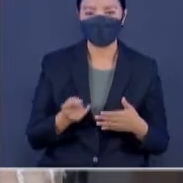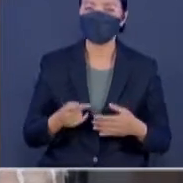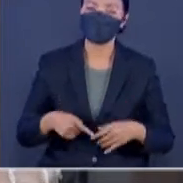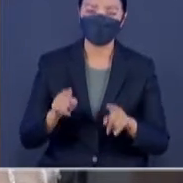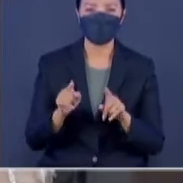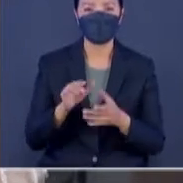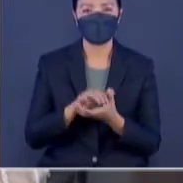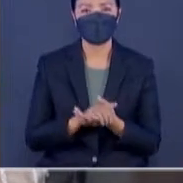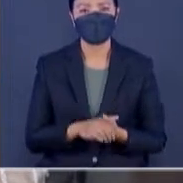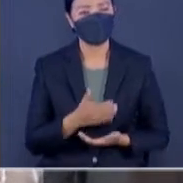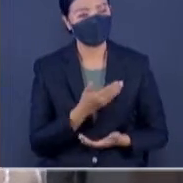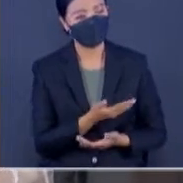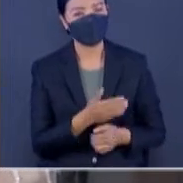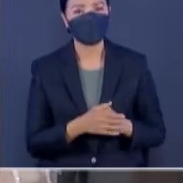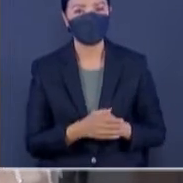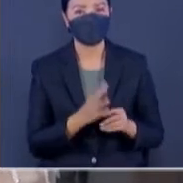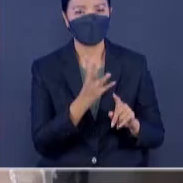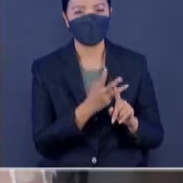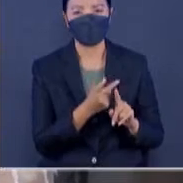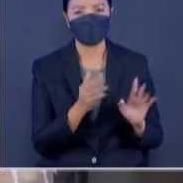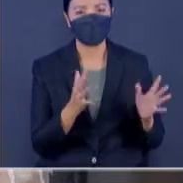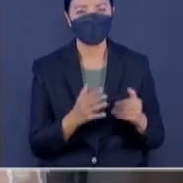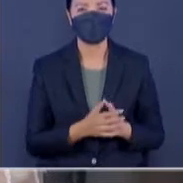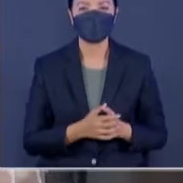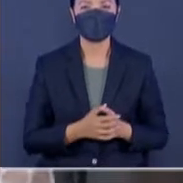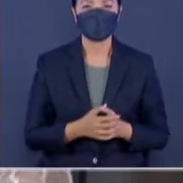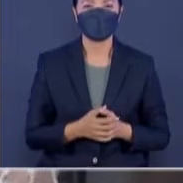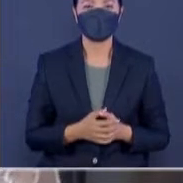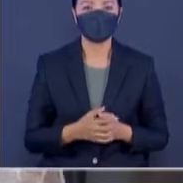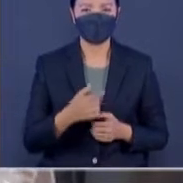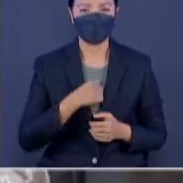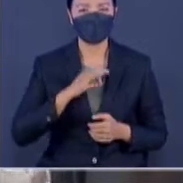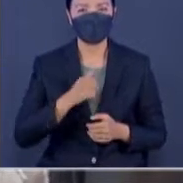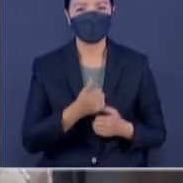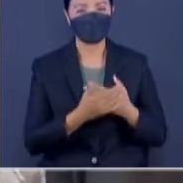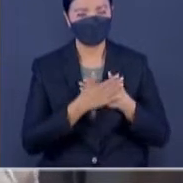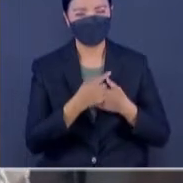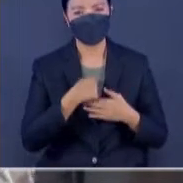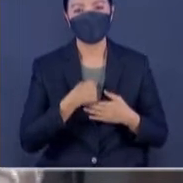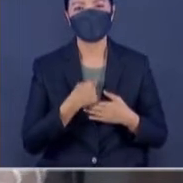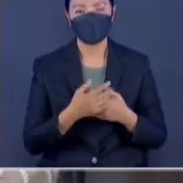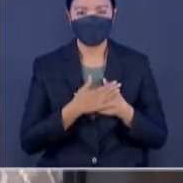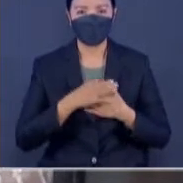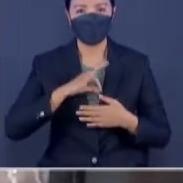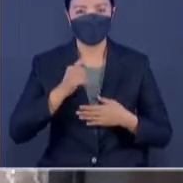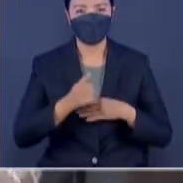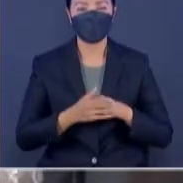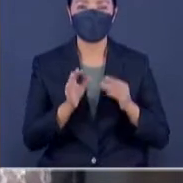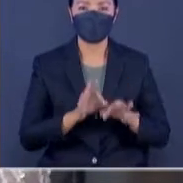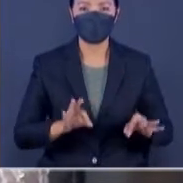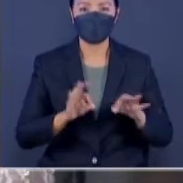ย จริงๆพี่ดิมเป็นคนที่เขาไม่ต้องชู้เลยค่ะแล้วเขาก็กวางรู้สึกได้ว่าโอเคเขารักกวางมากแล้วก็ที่สำคัญ